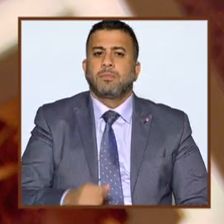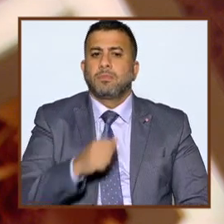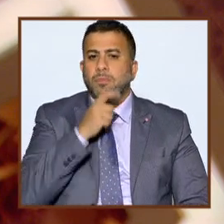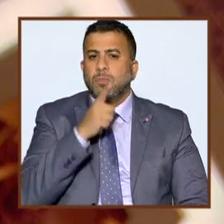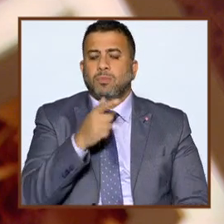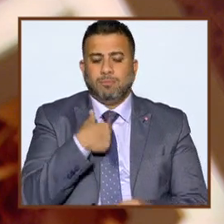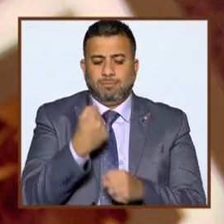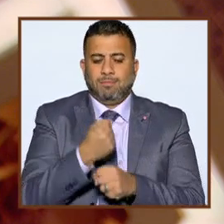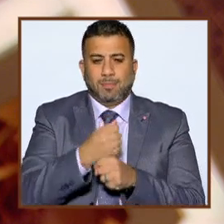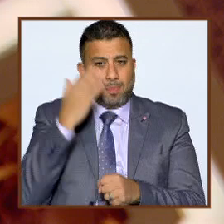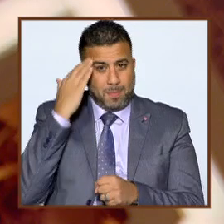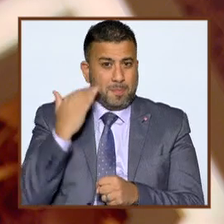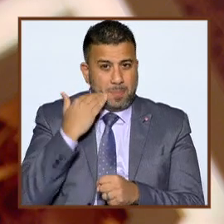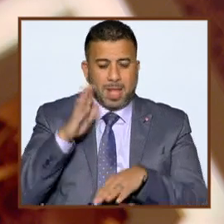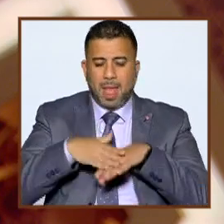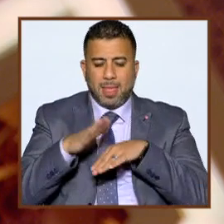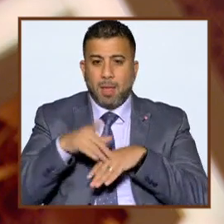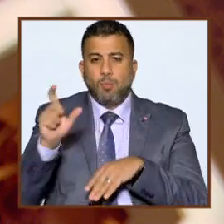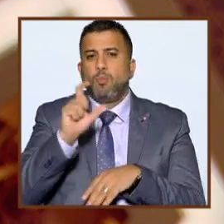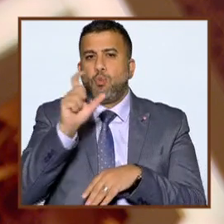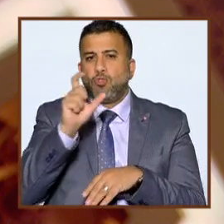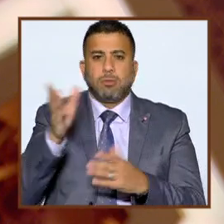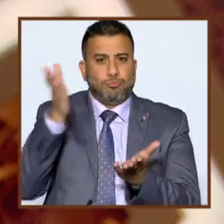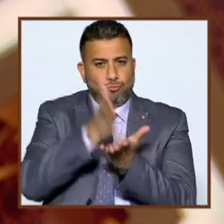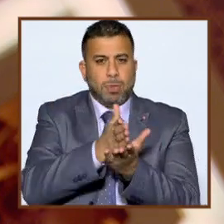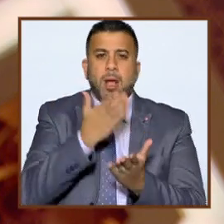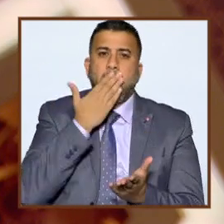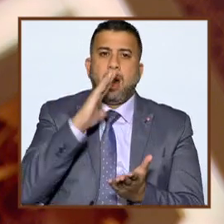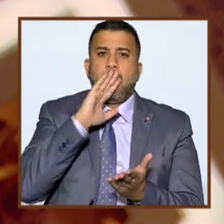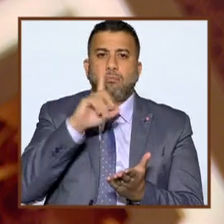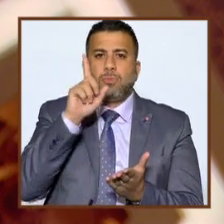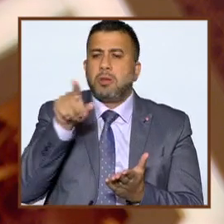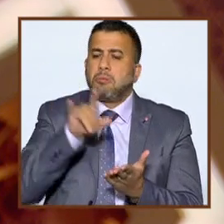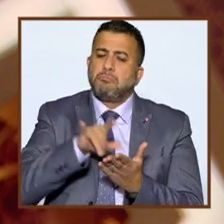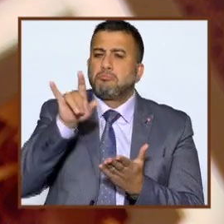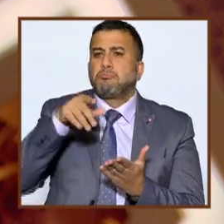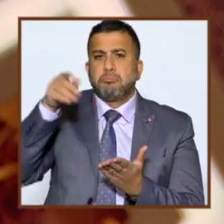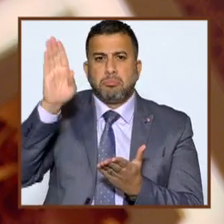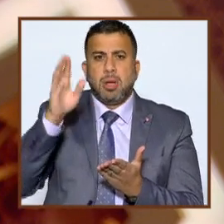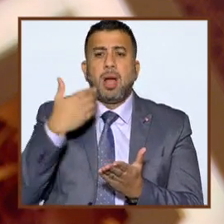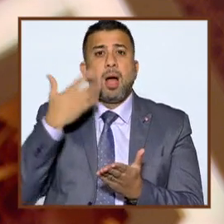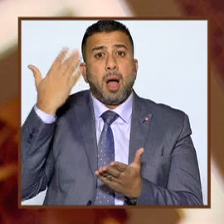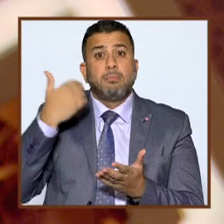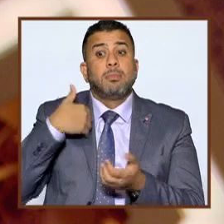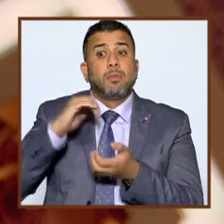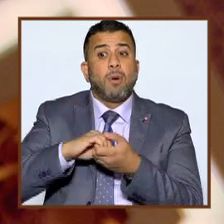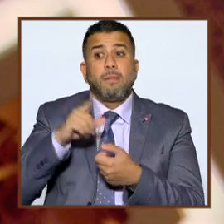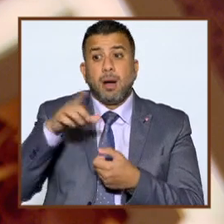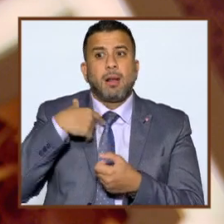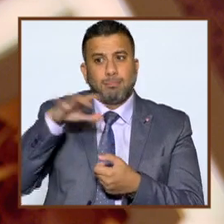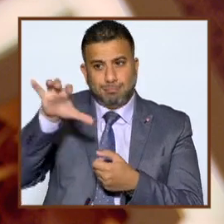عندي عاملة أسلمت ولله الحمد ثم انتقلت إلى بلاد أخرى، تقول: كنت وعدت هذه العاملة